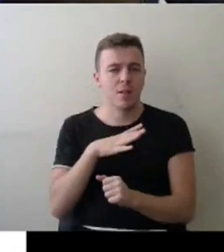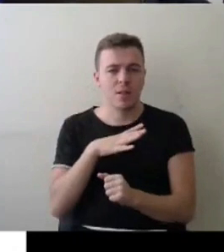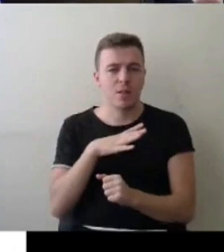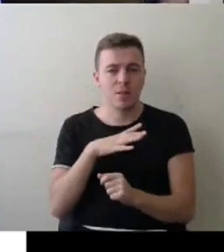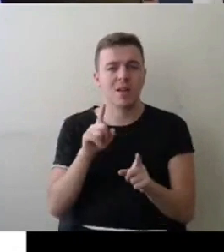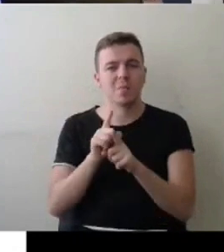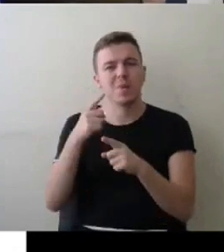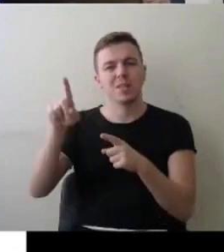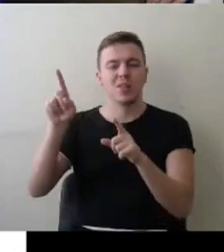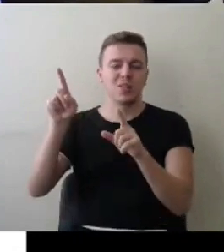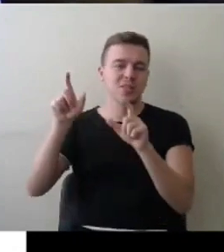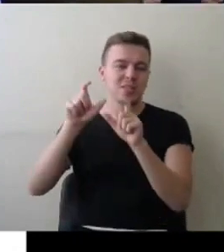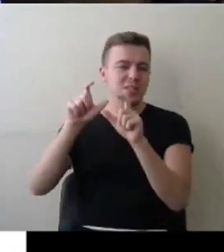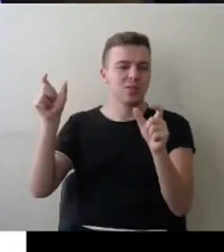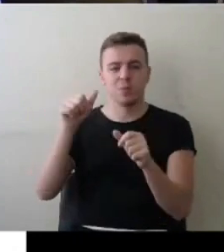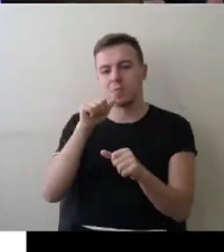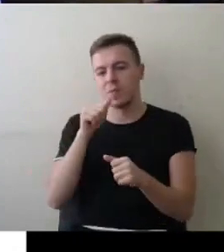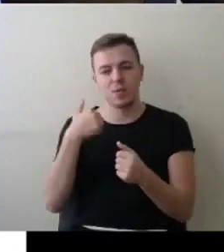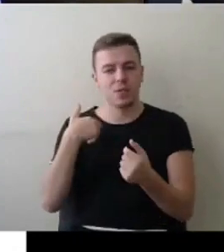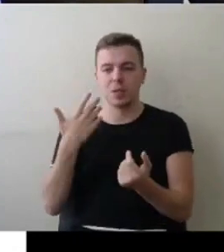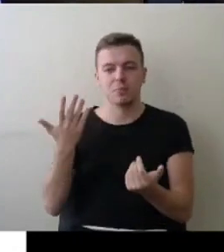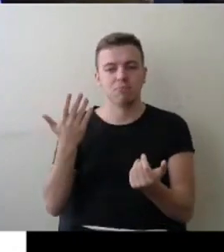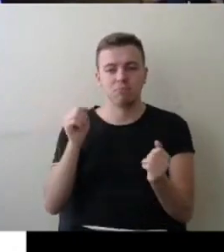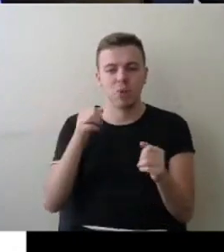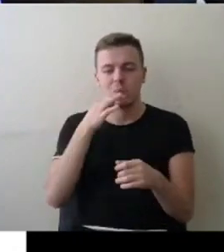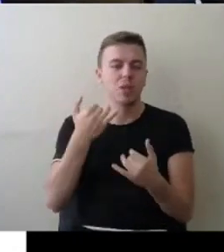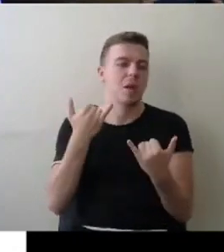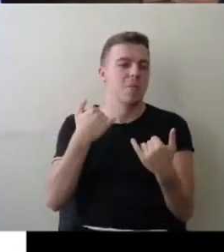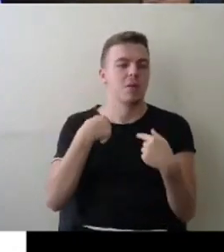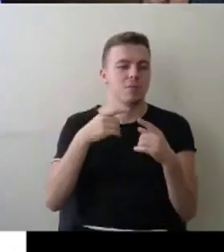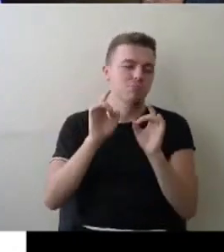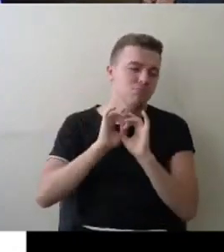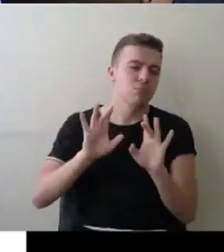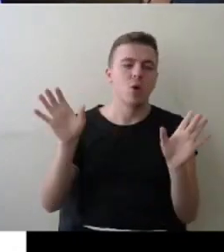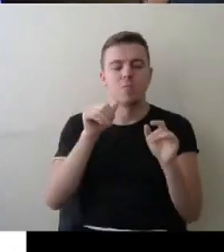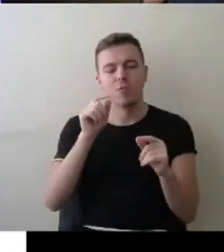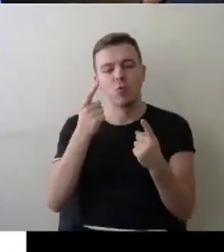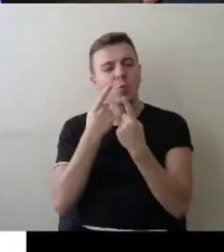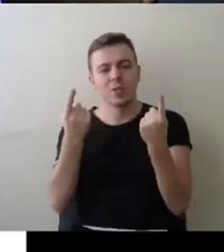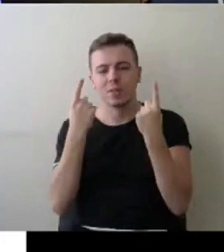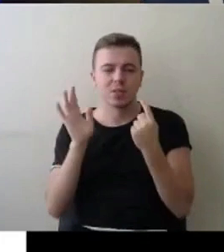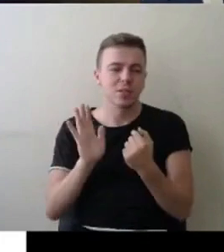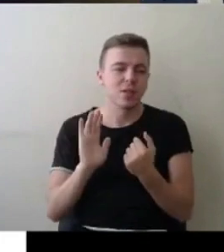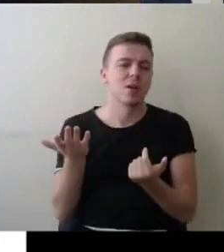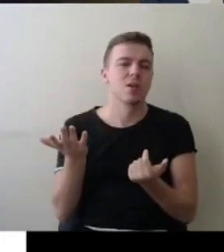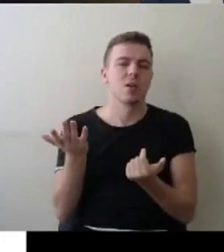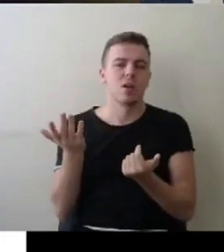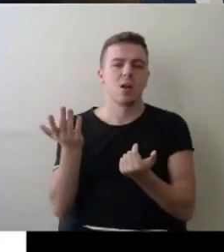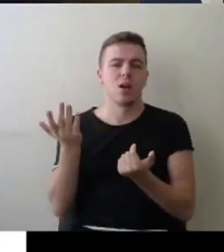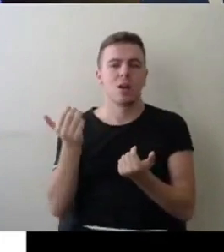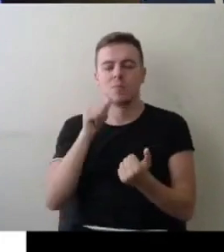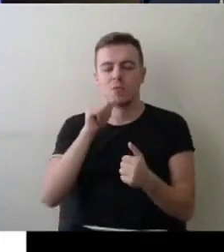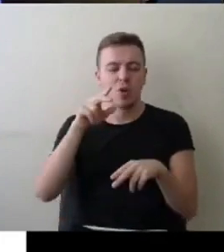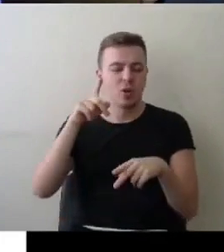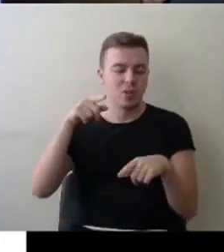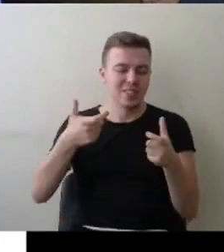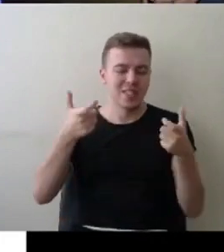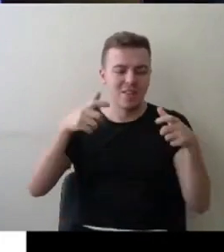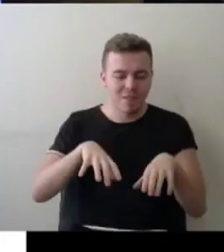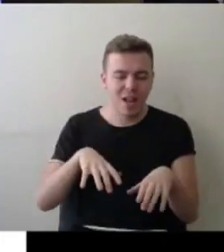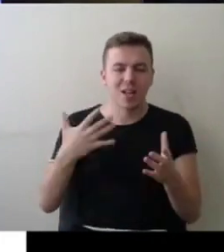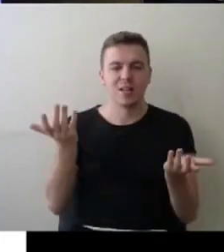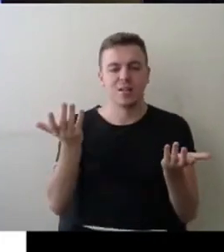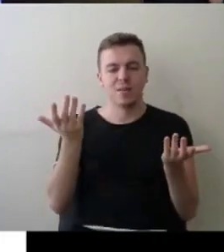institucijos, sakykime, nu, čia truputį kitokios, ne, universitetai ar vietos savivalda, ar tautinės bendrijos